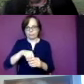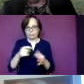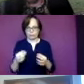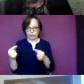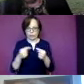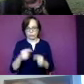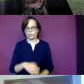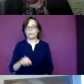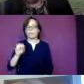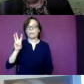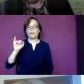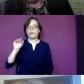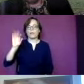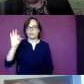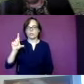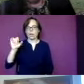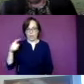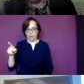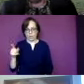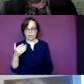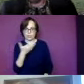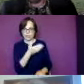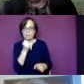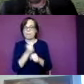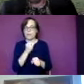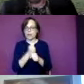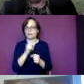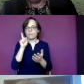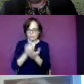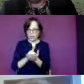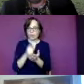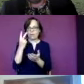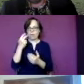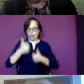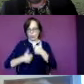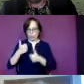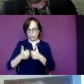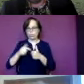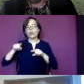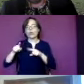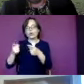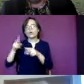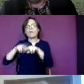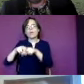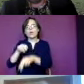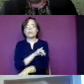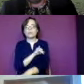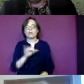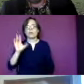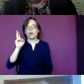Wieśland to rzeczywiście jest praca, która wygrała w dwóch konkursach organizowanych przez Fundację imienia Stefana